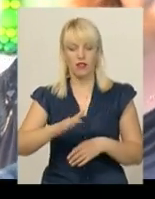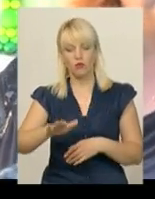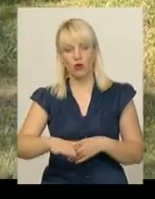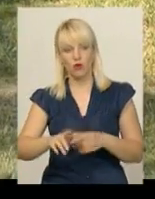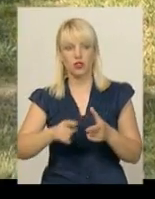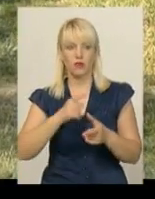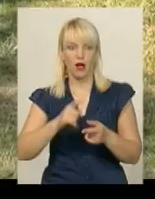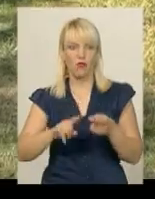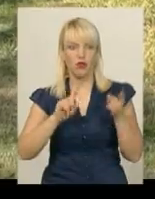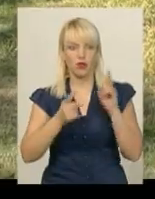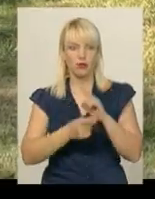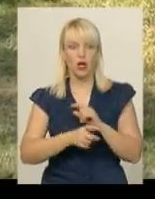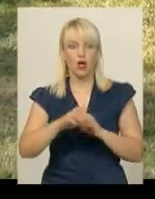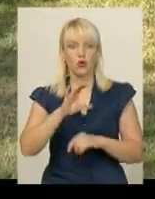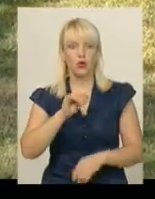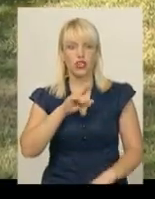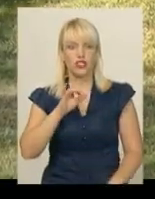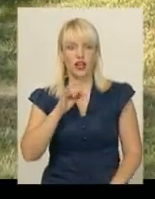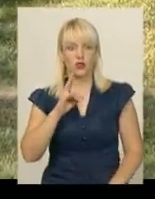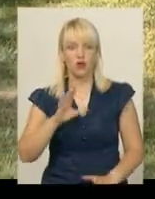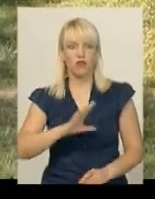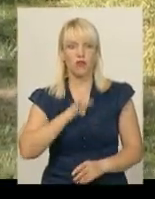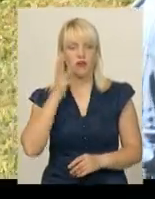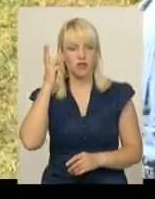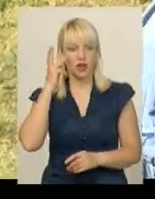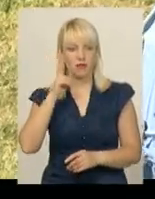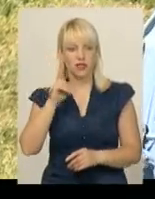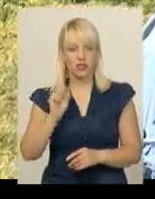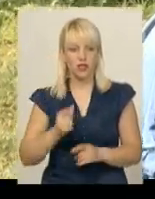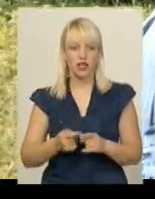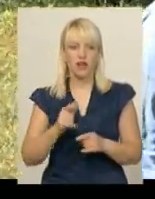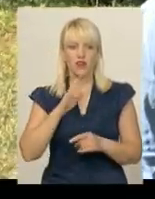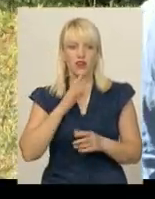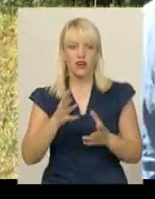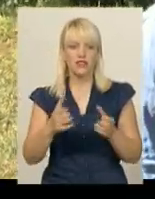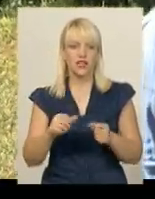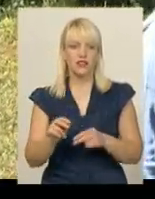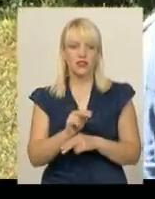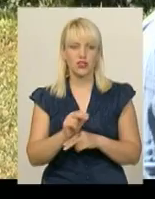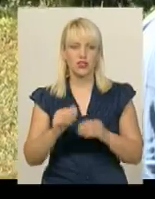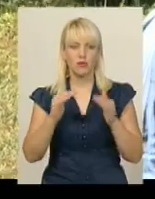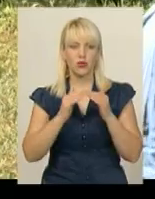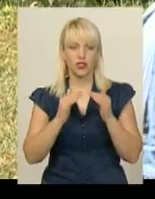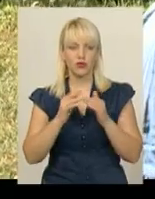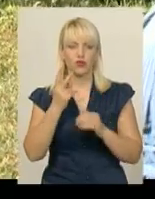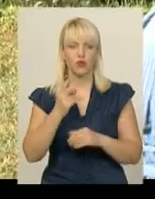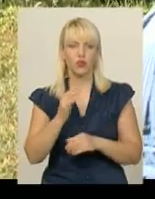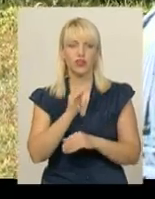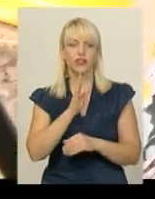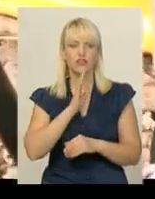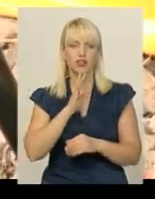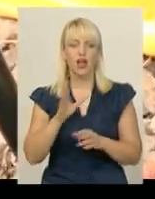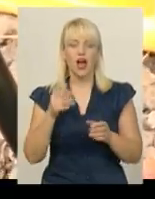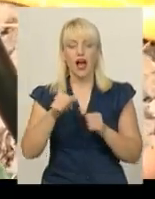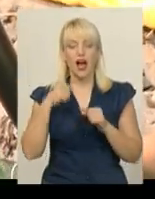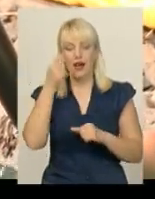наоборот. Юлія Черенкова – колишня хмельничанка. 5 років тому вона взяла на виховання з дитбудинку 2 дівчат, а рік тому разом із сестрою